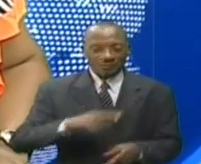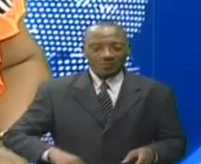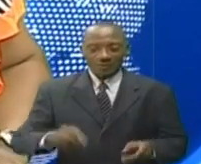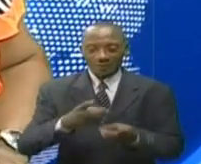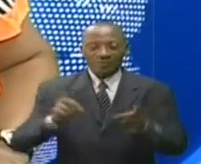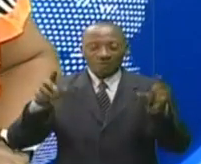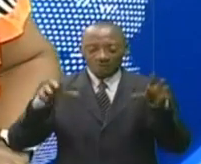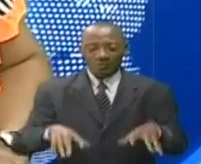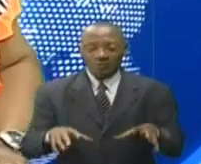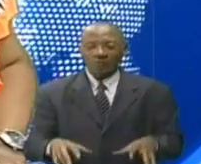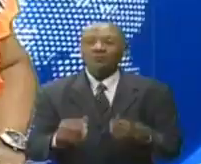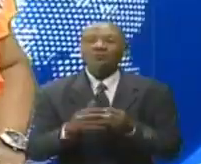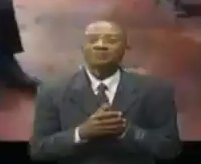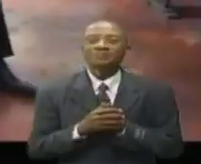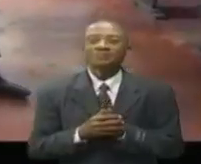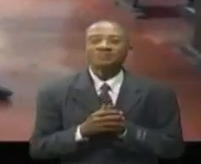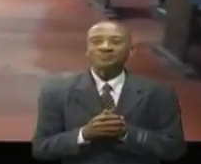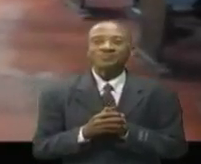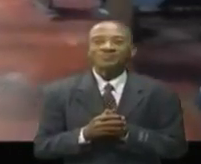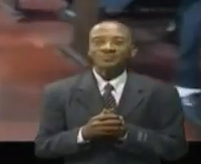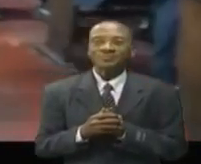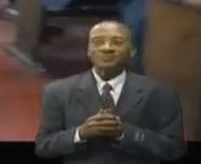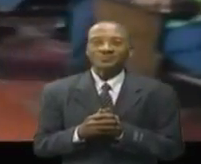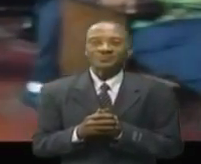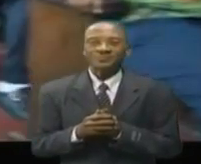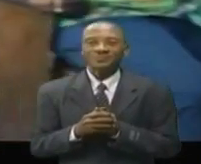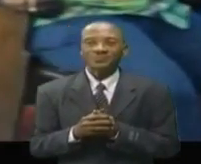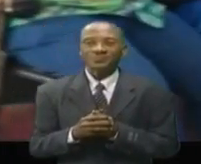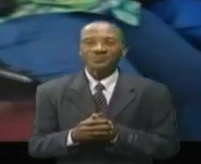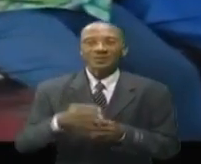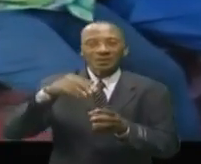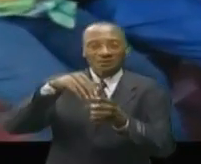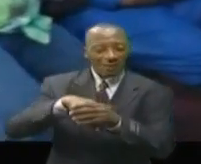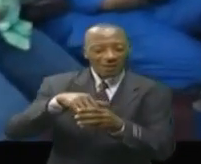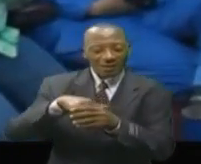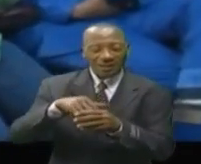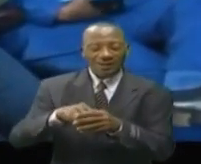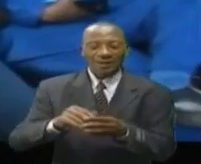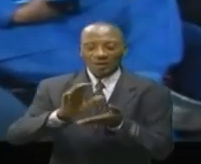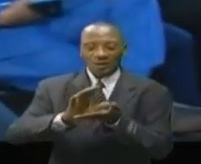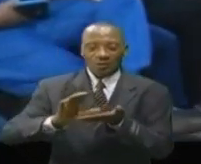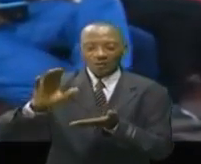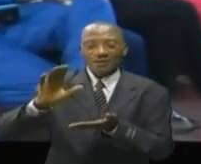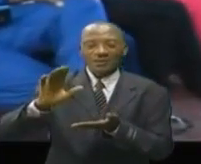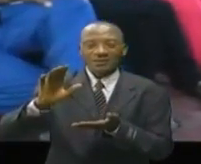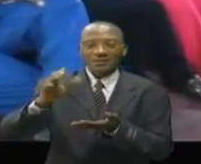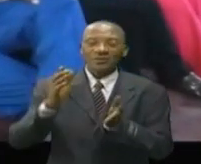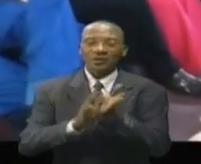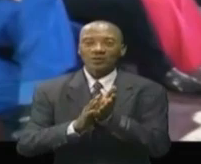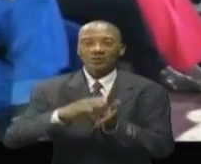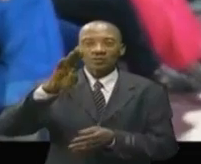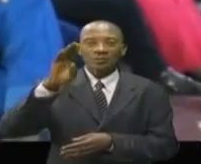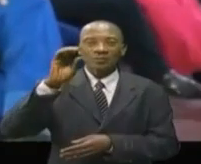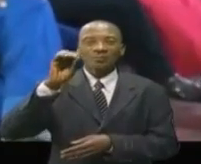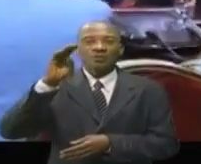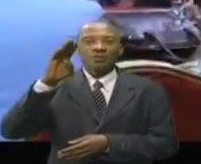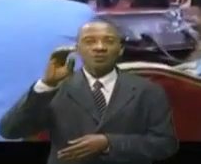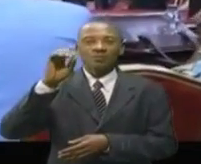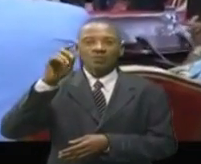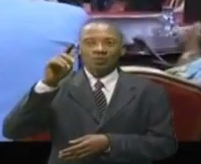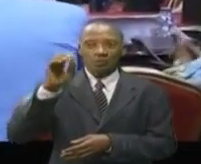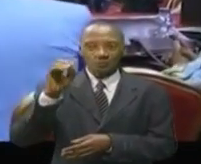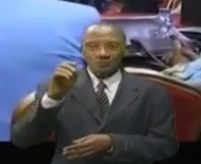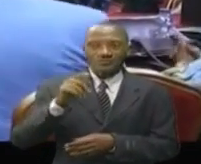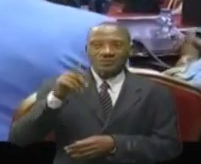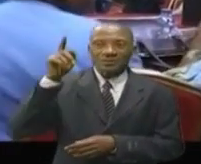Moussachi, reportage. Spectacle du collège Boboto qui a offert le cadre de la rencontre pour la grande messe communautaire